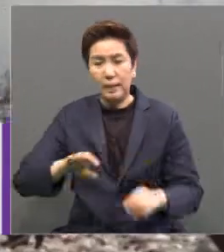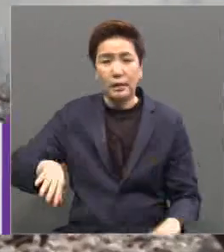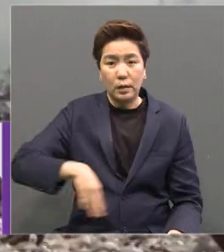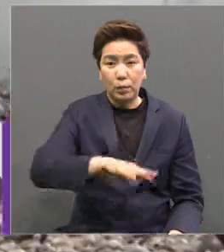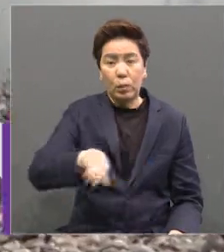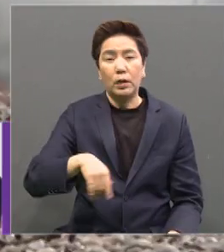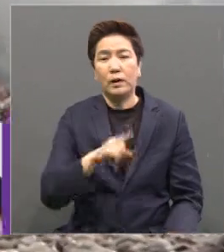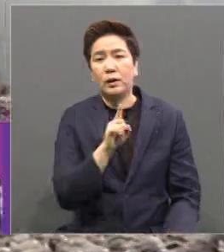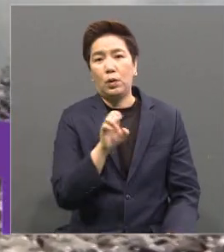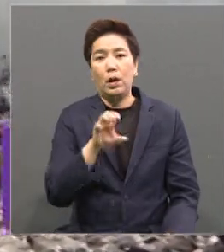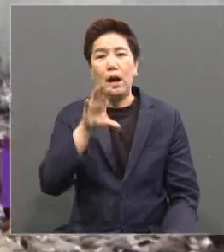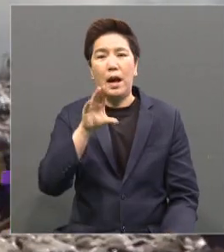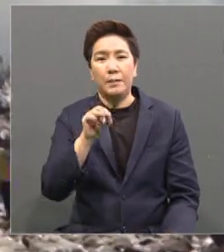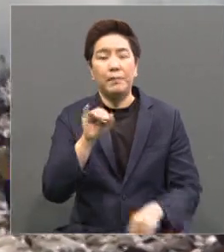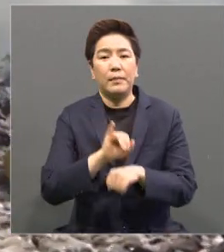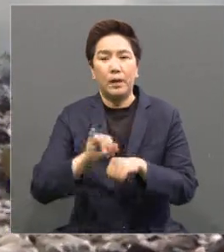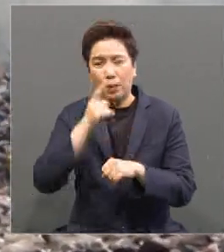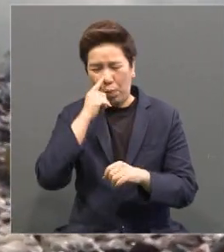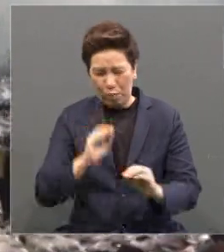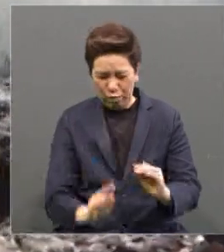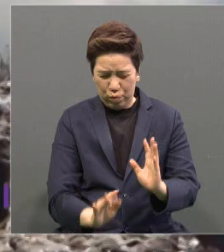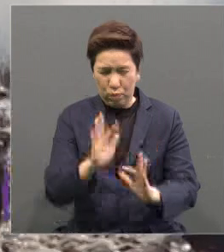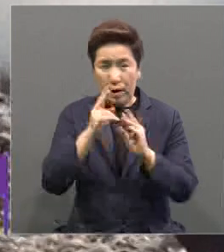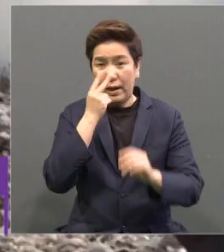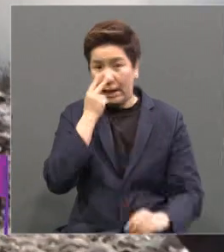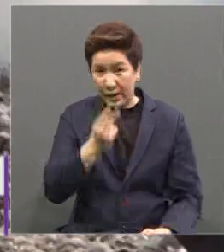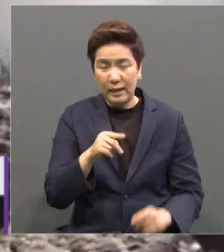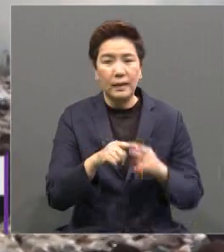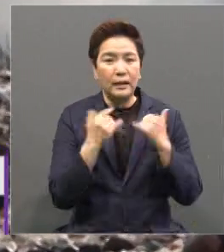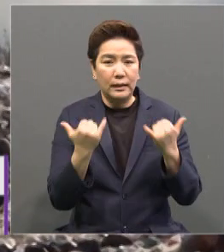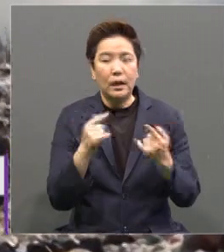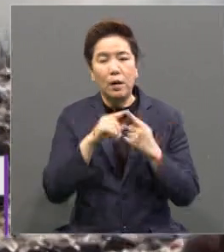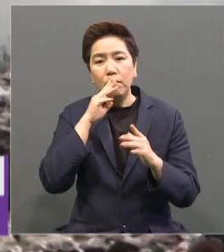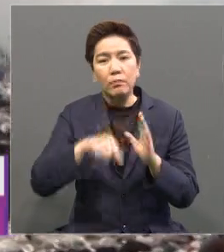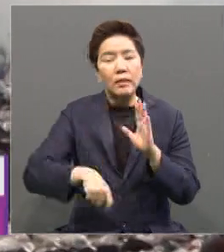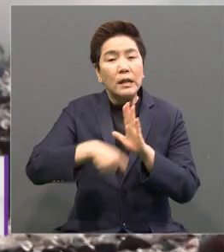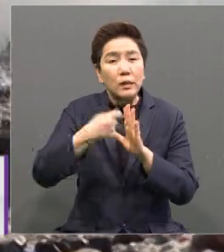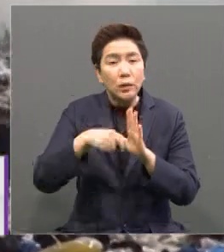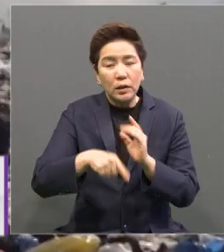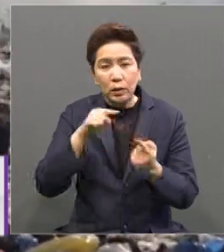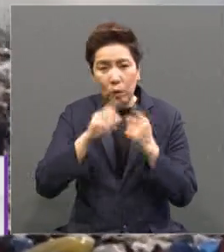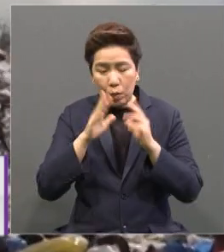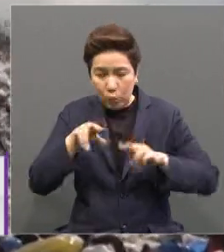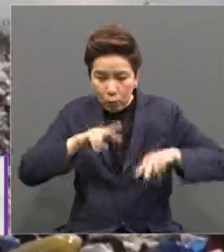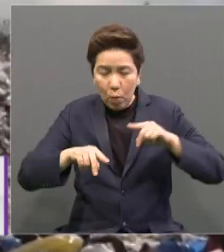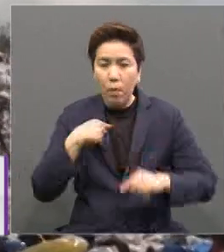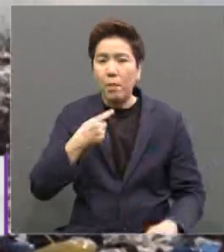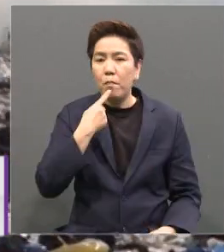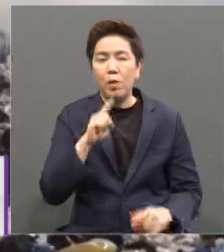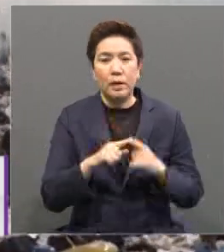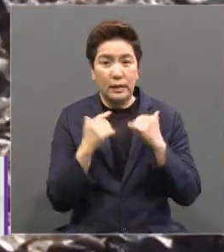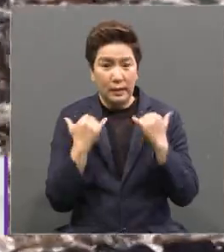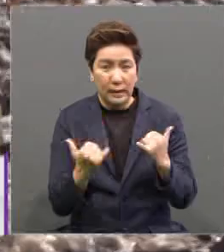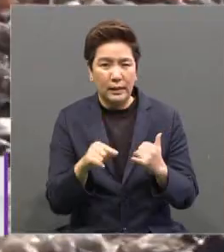ประมาณ150ไร่โอ้โหควันหนาใช้ได้เลยนะครับจากภาพที่มองเห็นเนี่ยส่วนสาเหตุเบื้องต้นนะครับเจ้าหน้าที่ที่ดูแลบ่อขยะเนี่ยเขาคาดการณ์